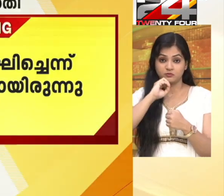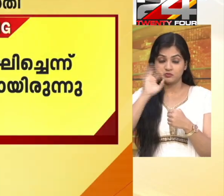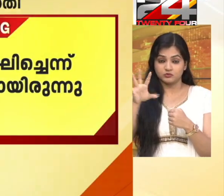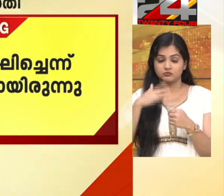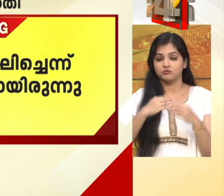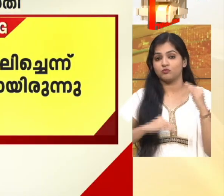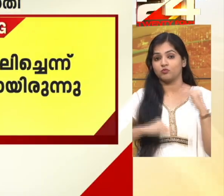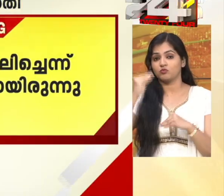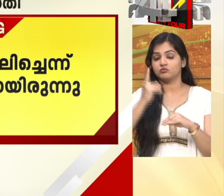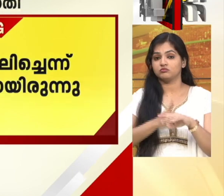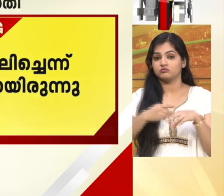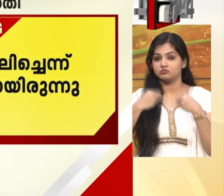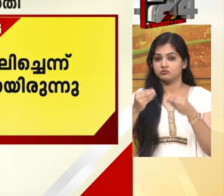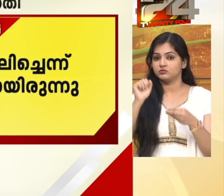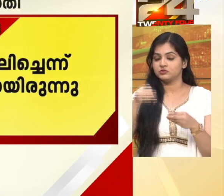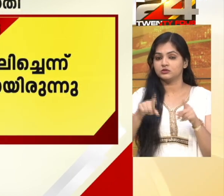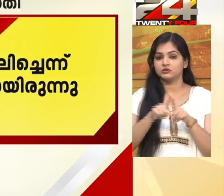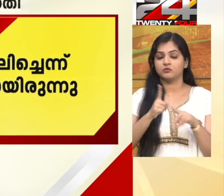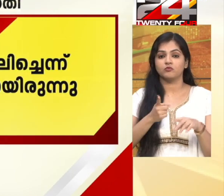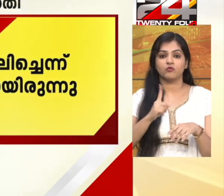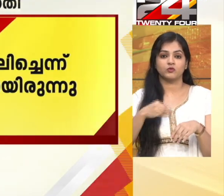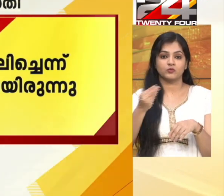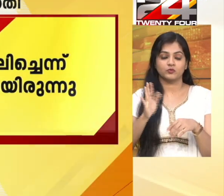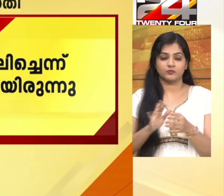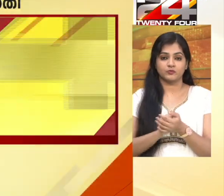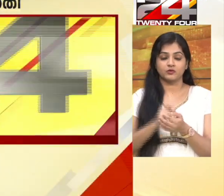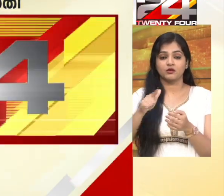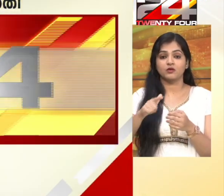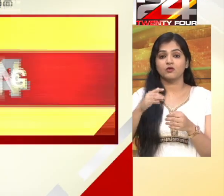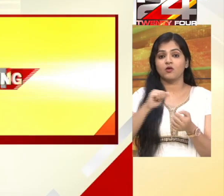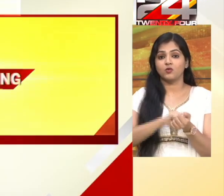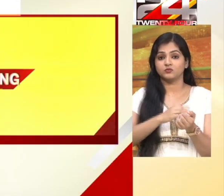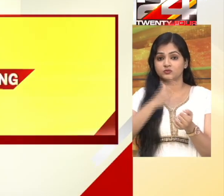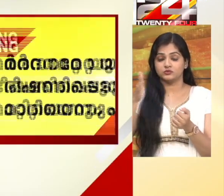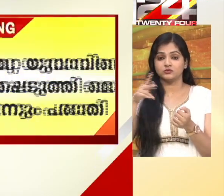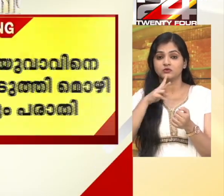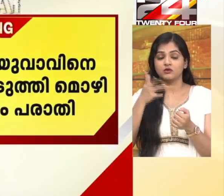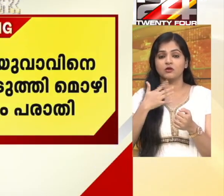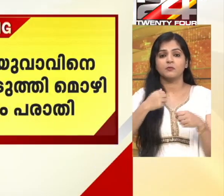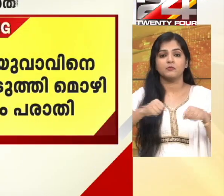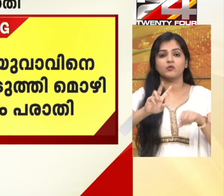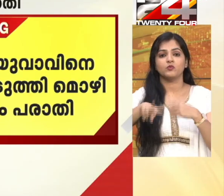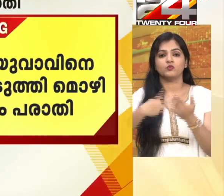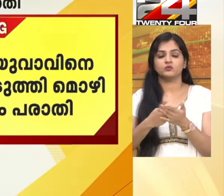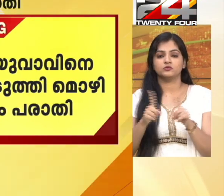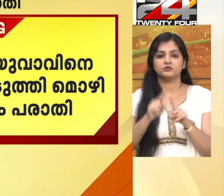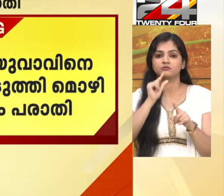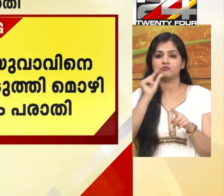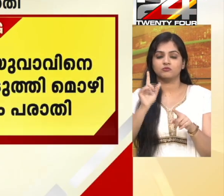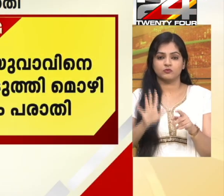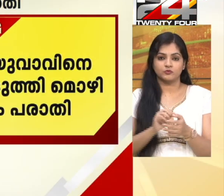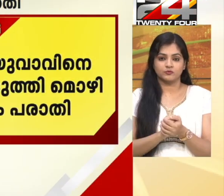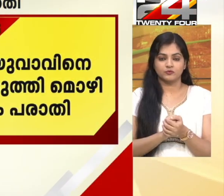അതിൻ്റെ പ്രത്യാഘാതം ഉണ്ടാകുമെന്ന് പറഞ്ഞു അതിൻ്റെ പേരിൽ അമൽ ഇത് ബൈക്കിൽ നിന്ന് വീണതാണ് എന്നൊരു പ്രാഥമികമായ മൊഴി മാത്രമാണ് നൽകിയിരുന്നത് അങ്ങനെ ഭീഷണിപ്പെടുത്തി ഇങ്ങനെയൊരു